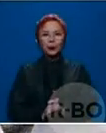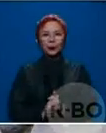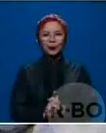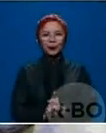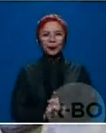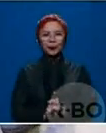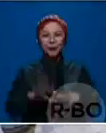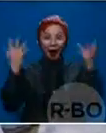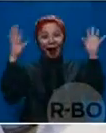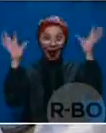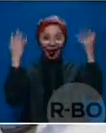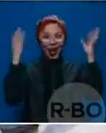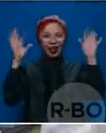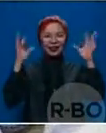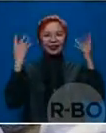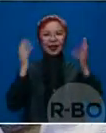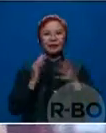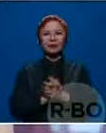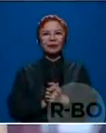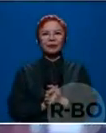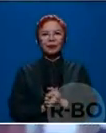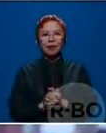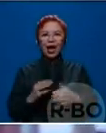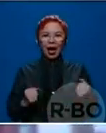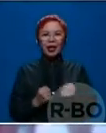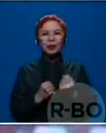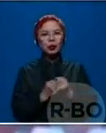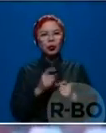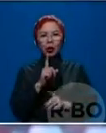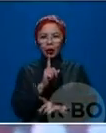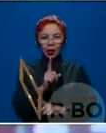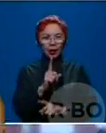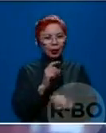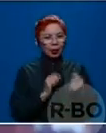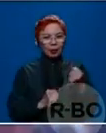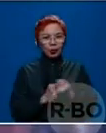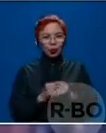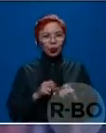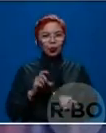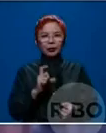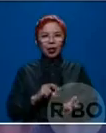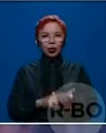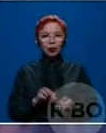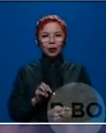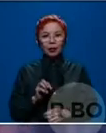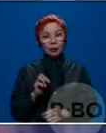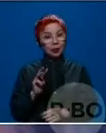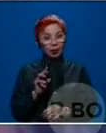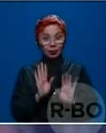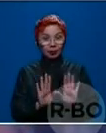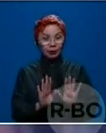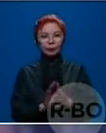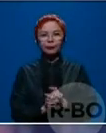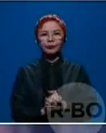warganya ya pasangan pendukung-pendukung para nomor tig ditahan dulu